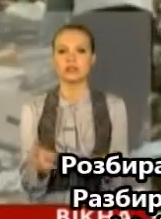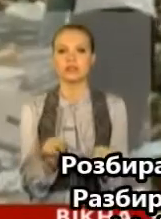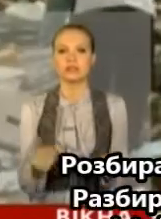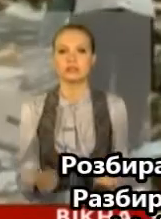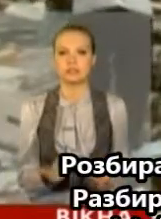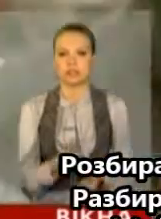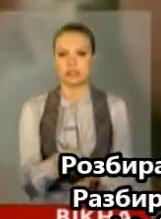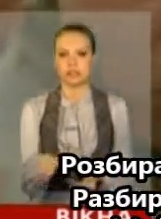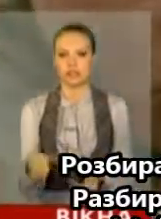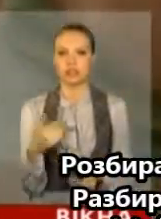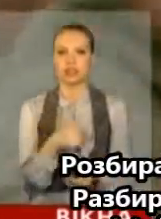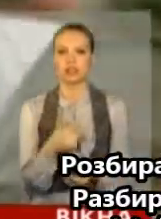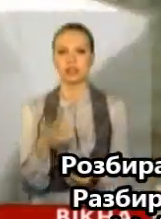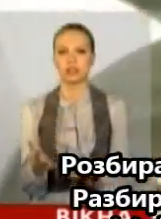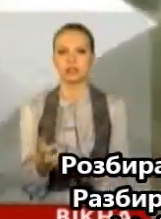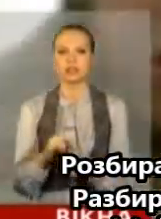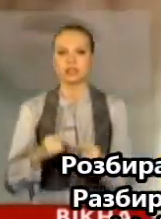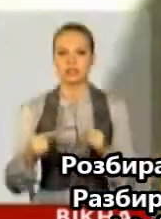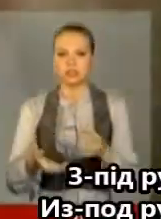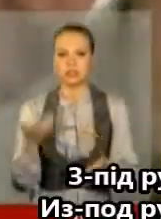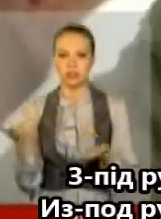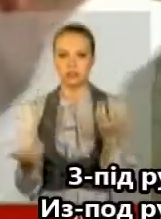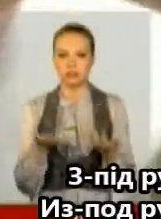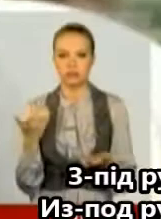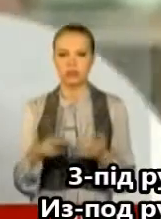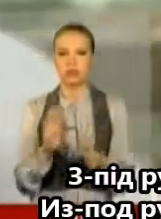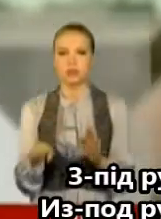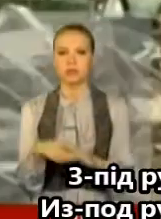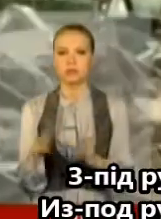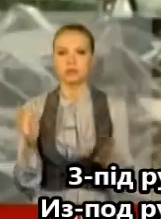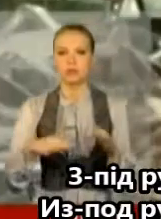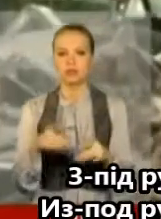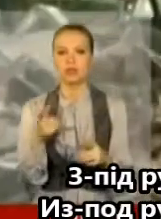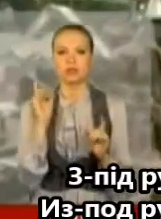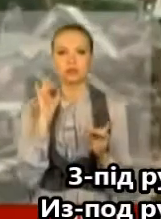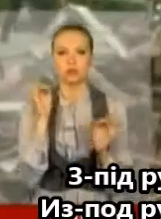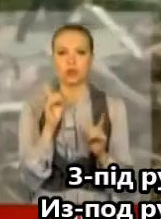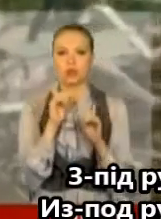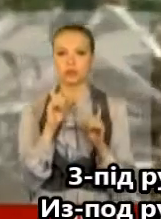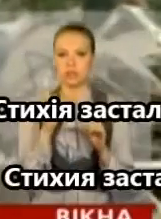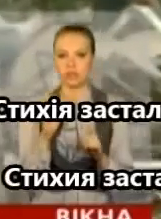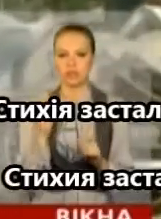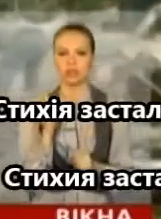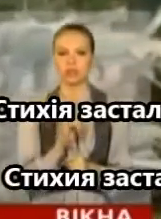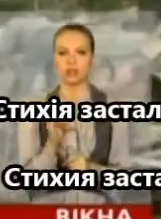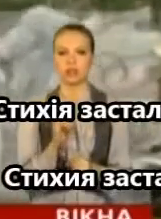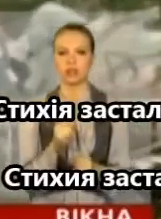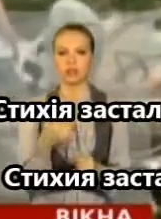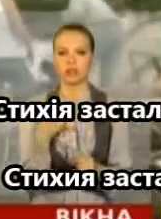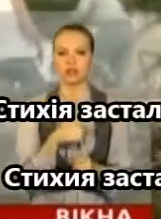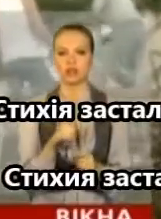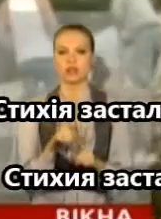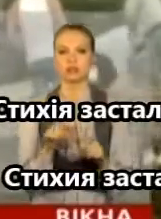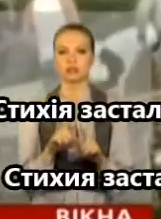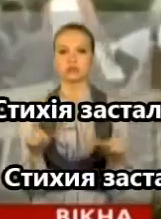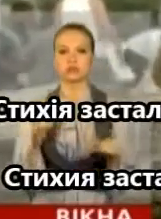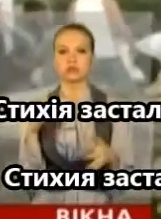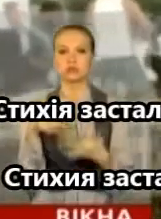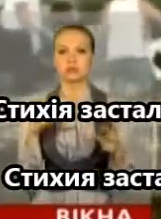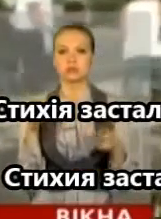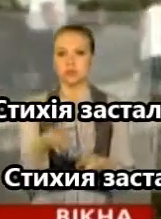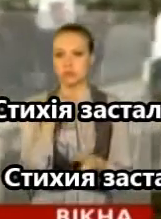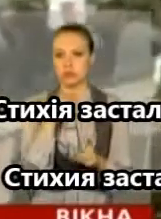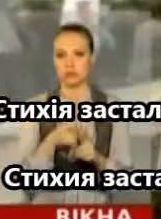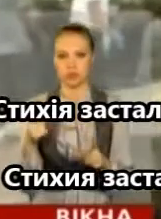дітей, розбирають цеглину за цеглиною. Під руїн лунають крики та стогін. Стихія застала школярів самісіньке